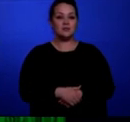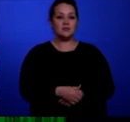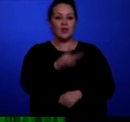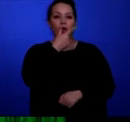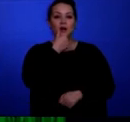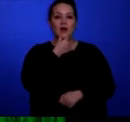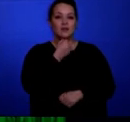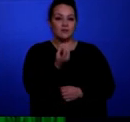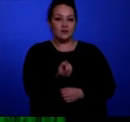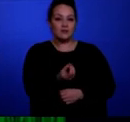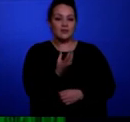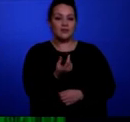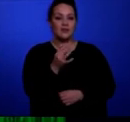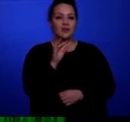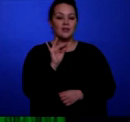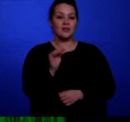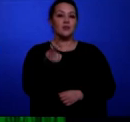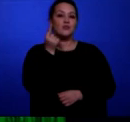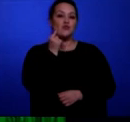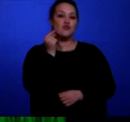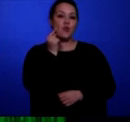красивые цветы и пчелы.